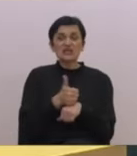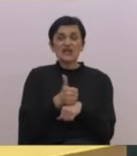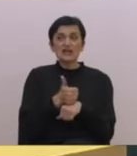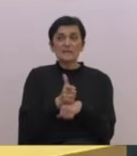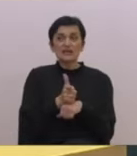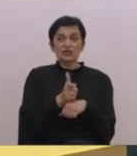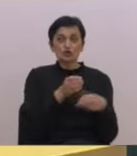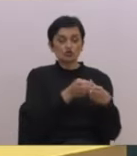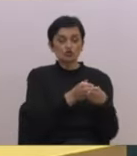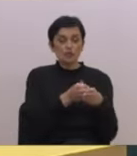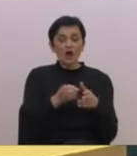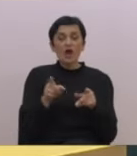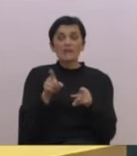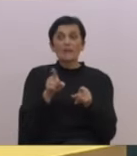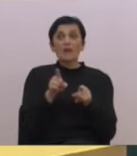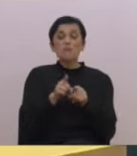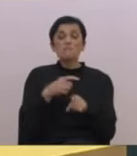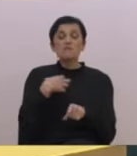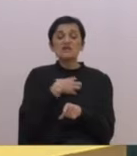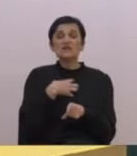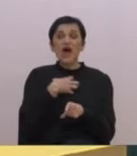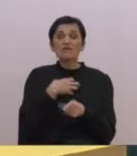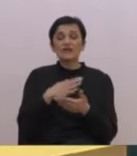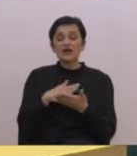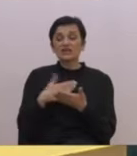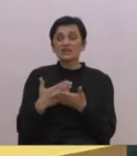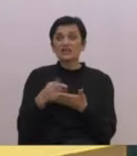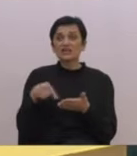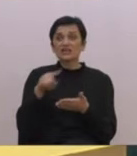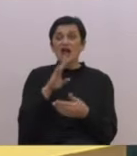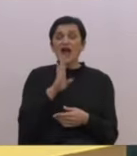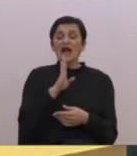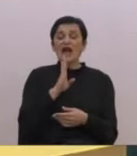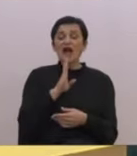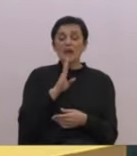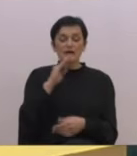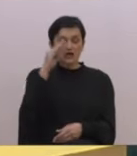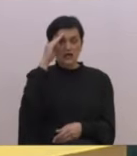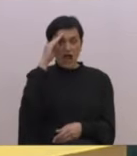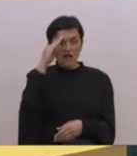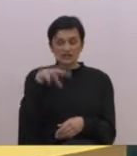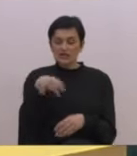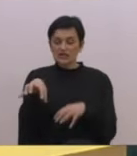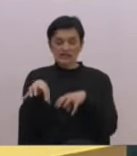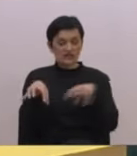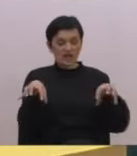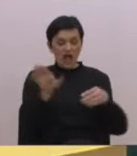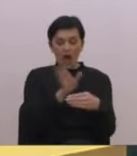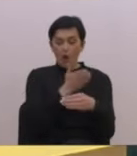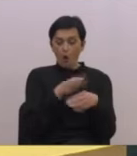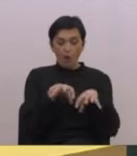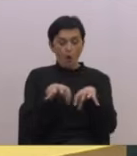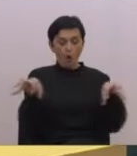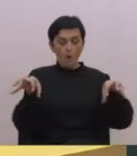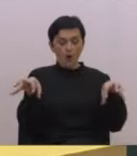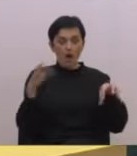ჯგუფები. ასე ამის მთავარი ნაწილი არის ეს ქალებად და კაცებად დაყოფა საზოგადოების.